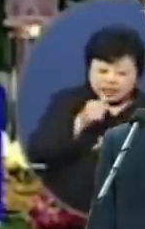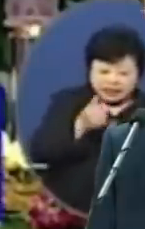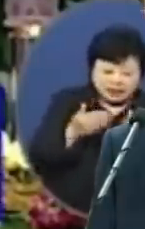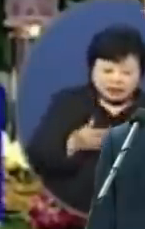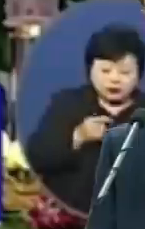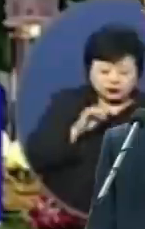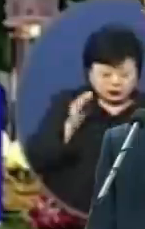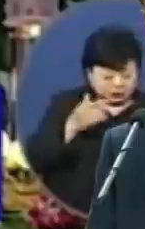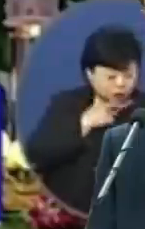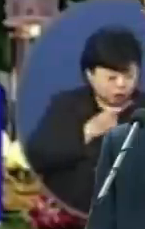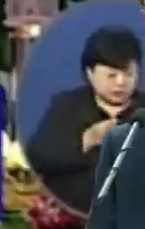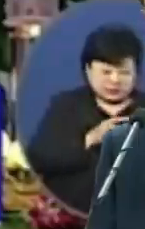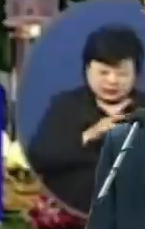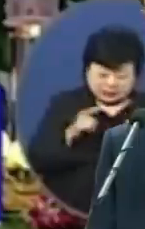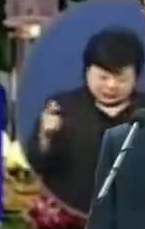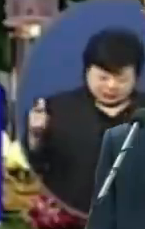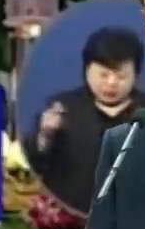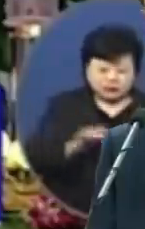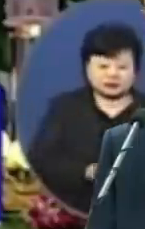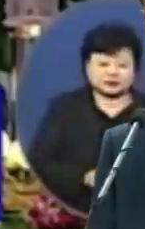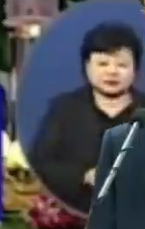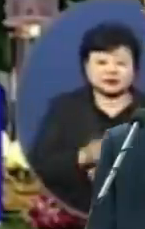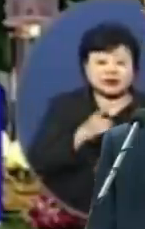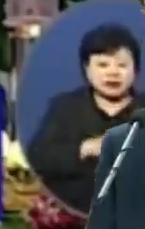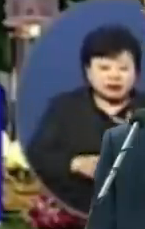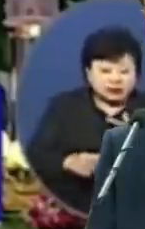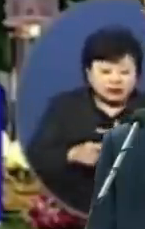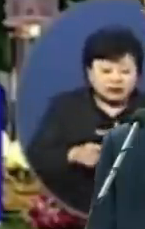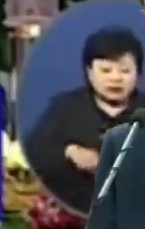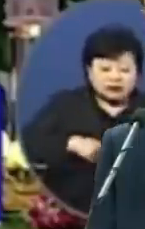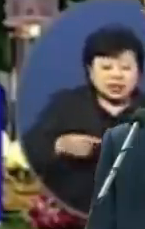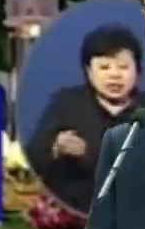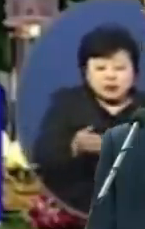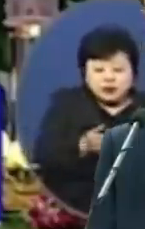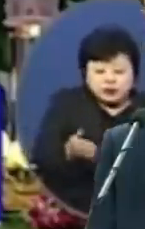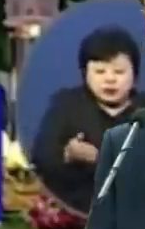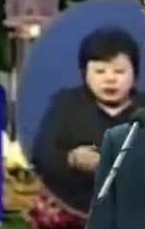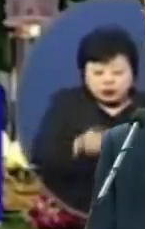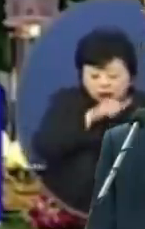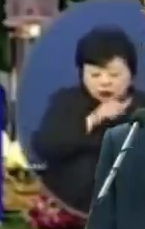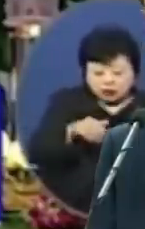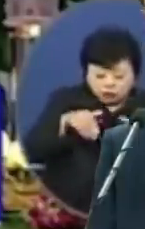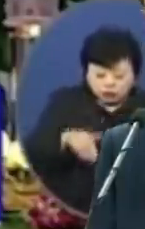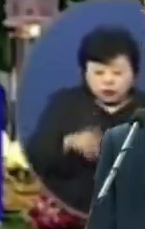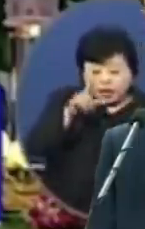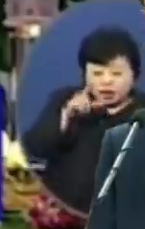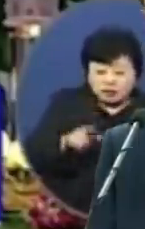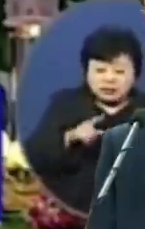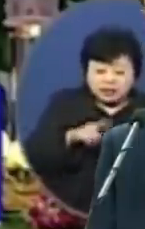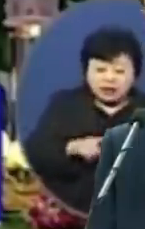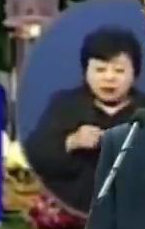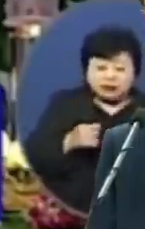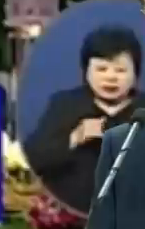하나님과 동등됨을 취할 것으로 여기지 아니하시고 오히려 자기를 비워 종의 형체를 가지사 사람들과 같이 되었고 사람의